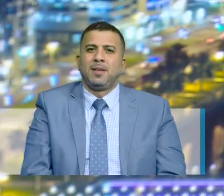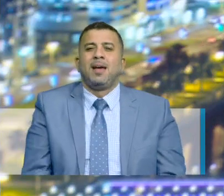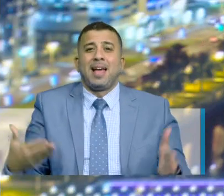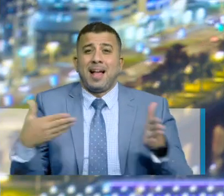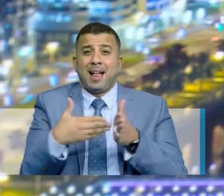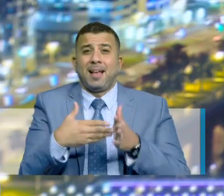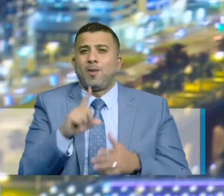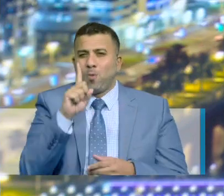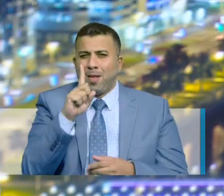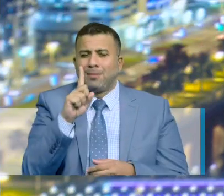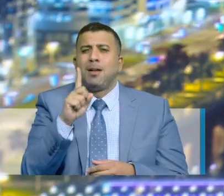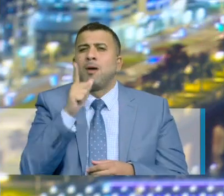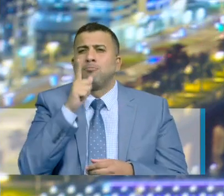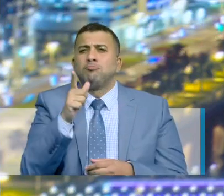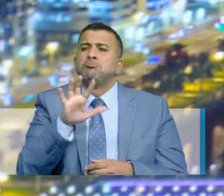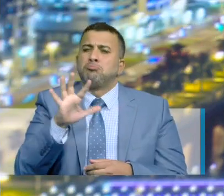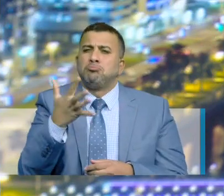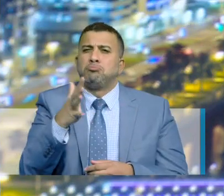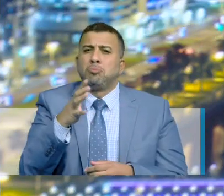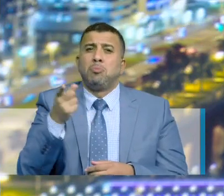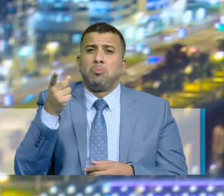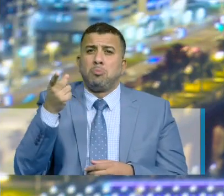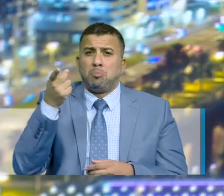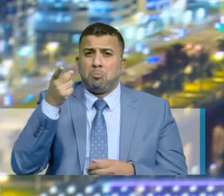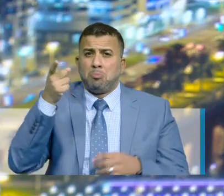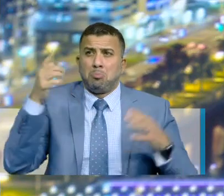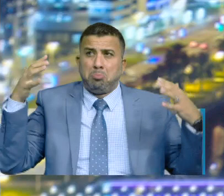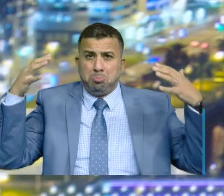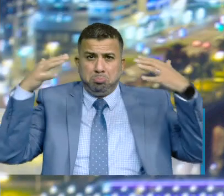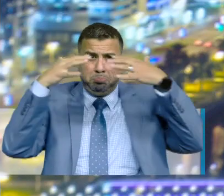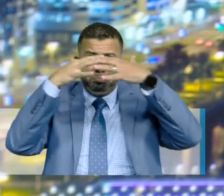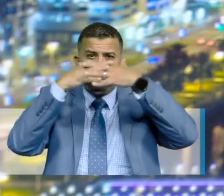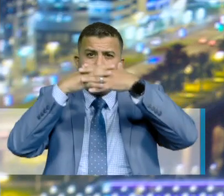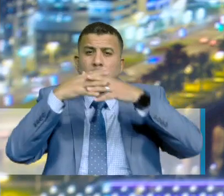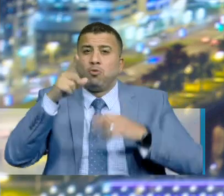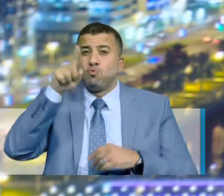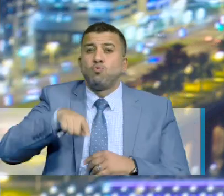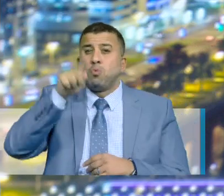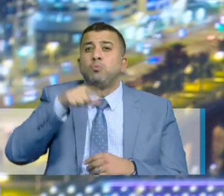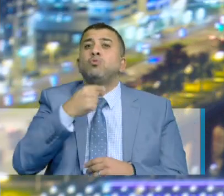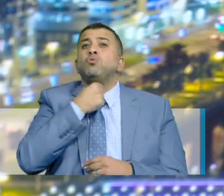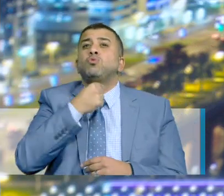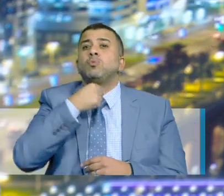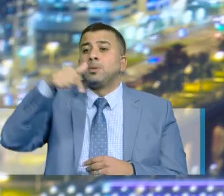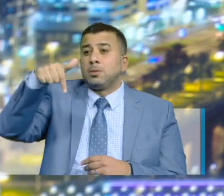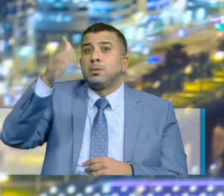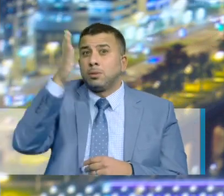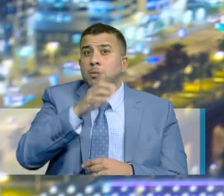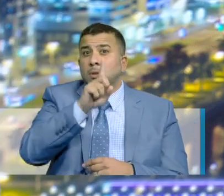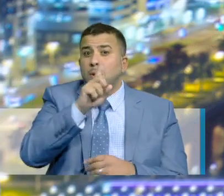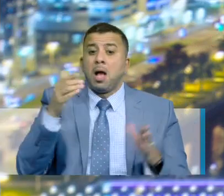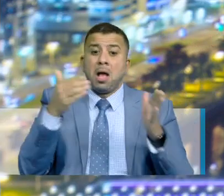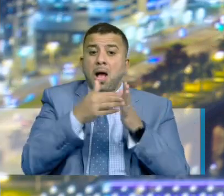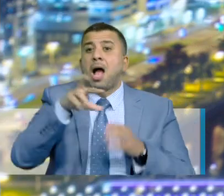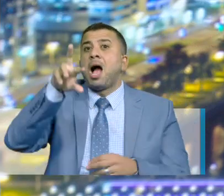في خبرنا الاخيره من المتوقع ان تتاثر الدوله بمنخفض جوي يوم الجمعه السادس من يناير حتى الاحد